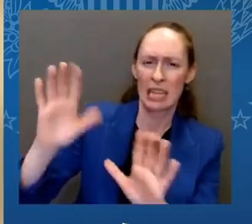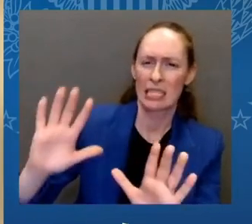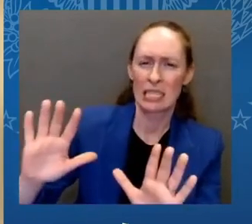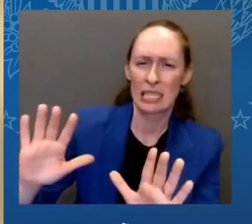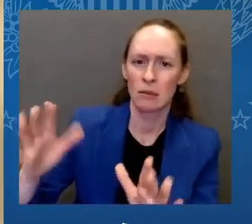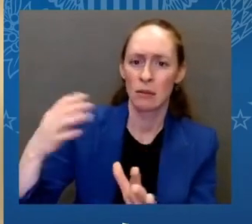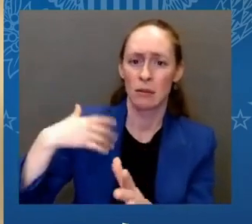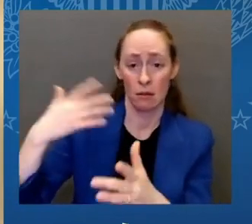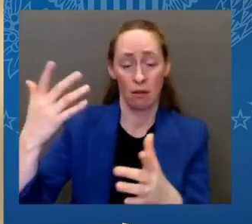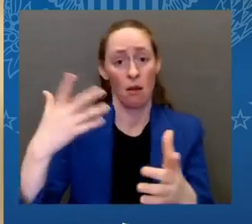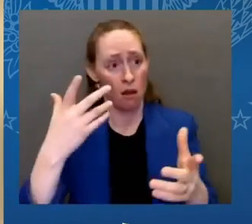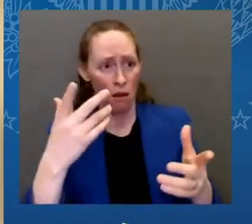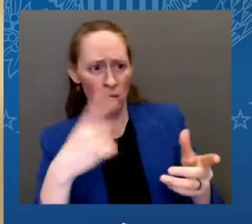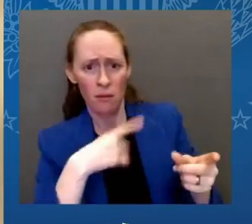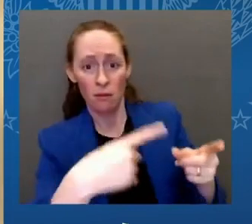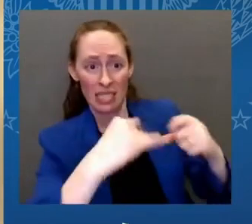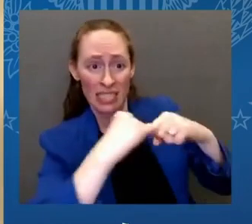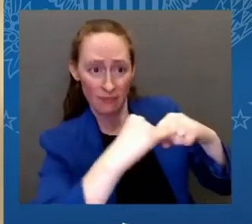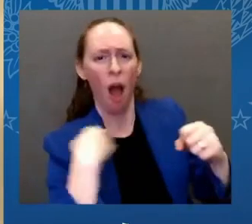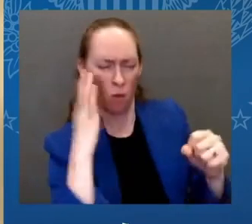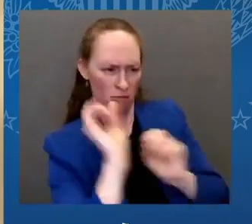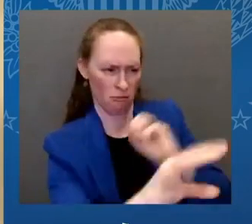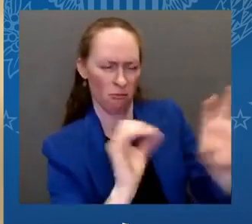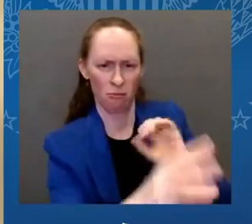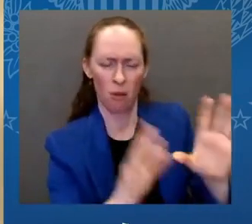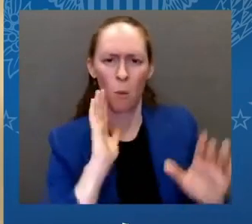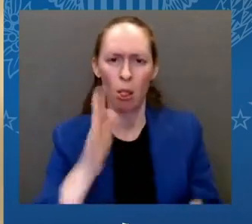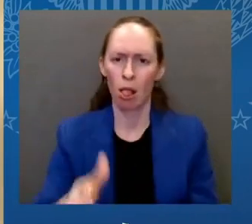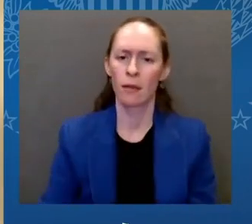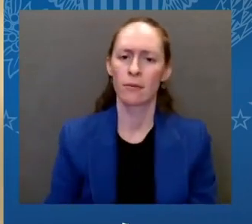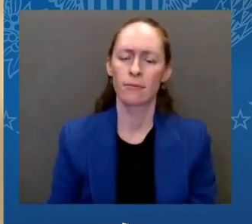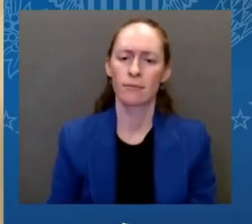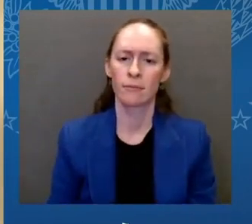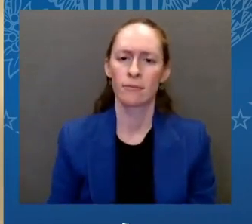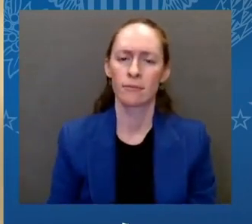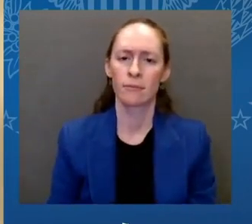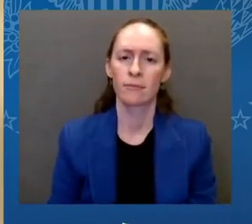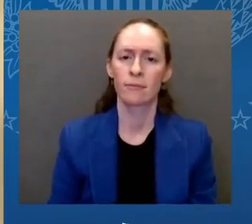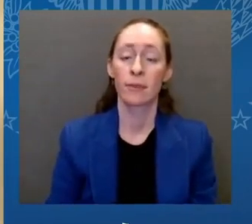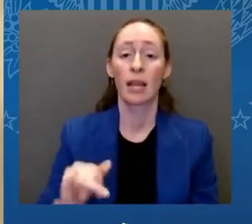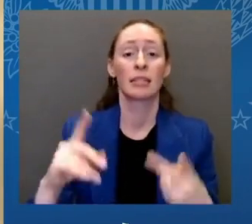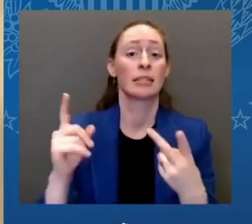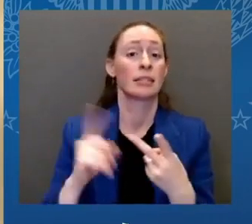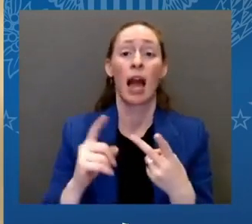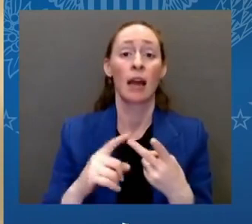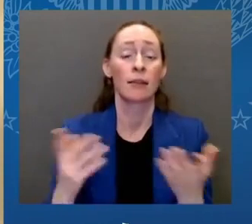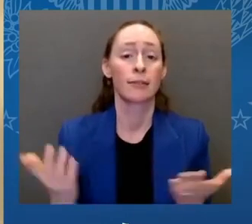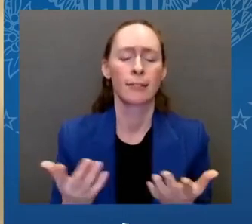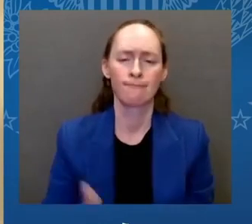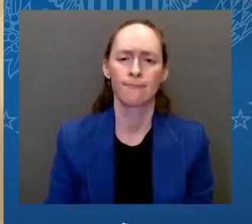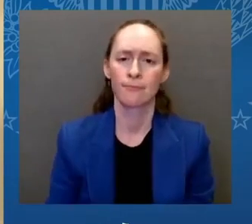щоб захиститися і перемогти на полі бою. Інша частина цього,